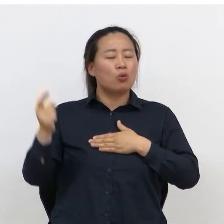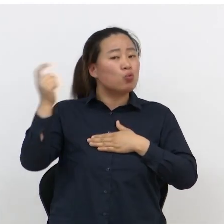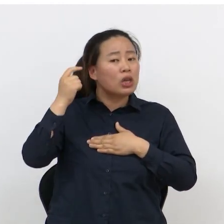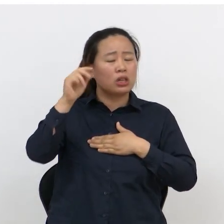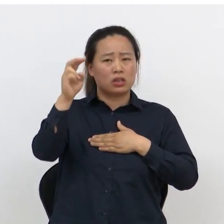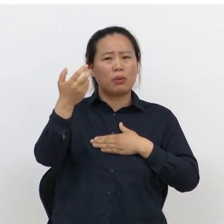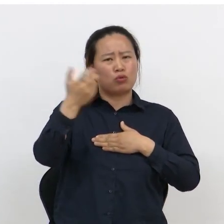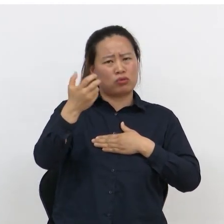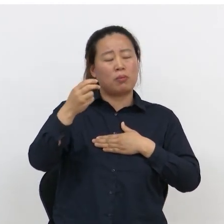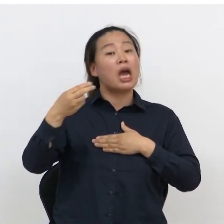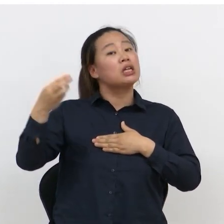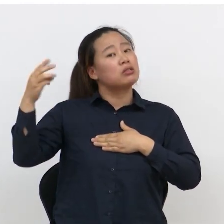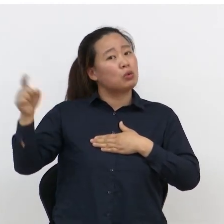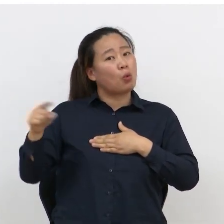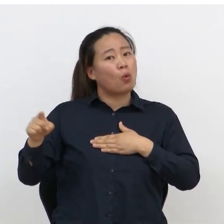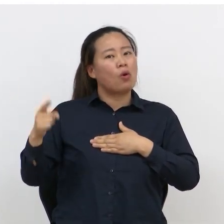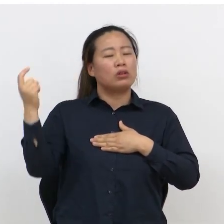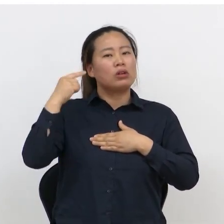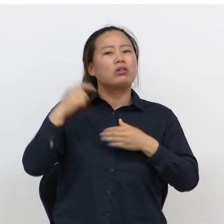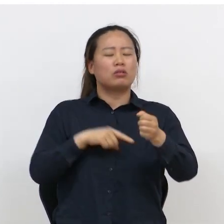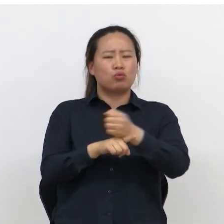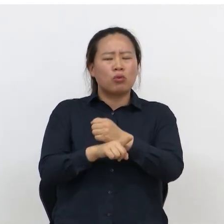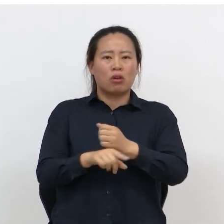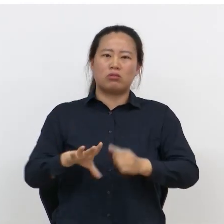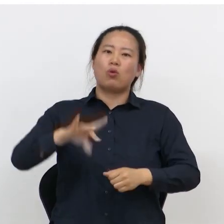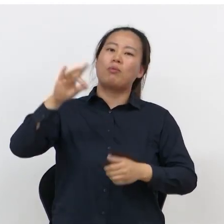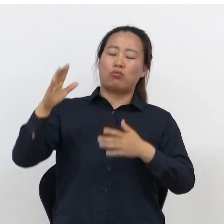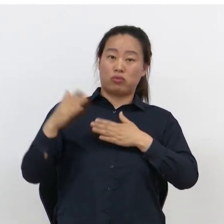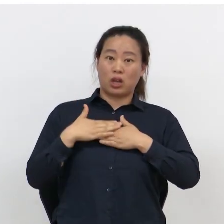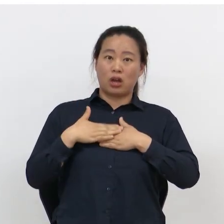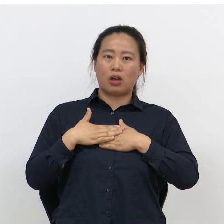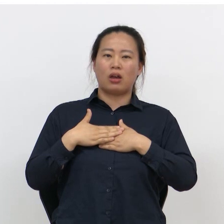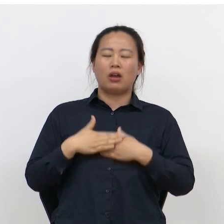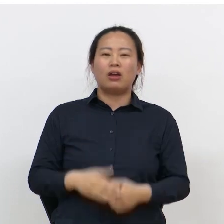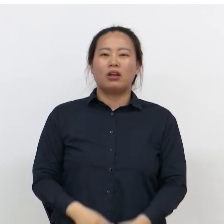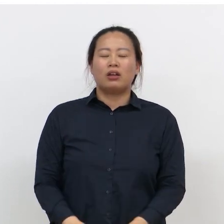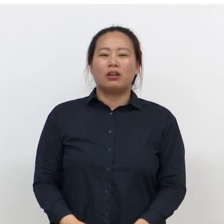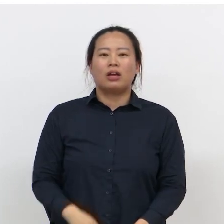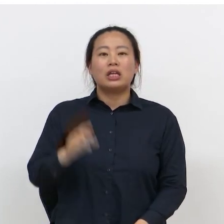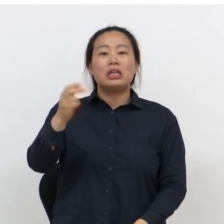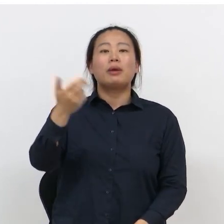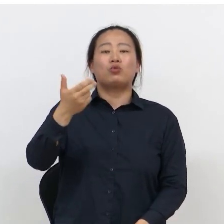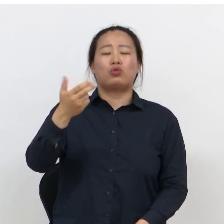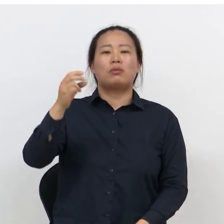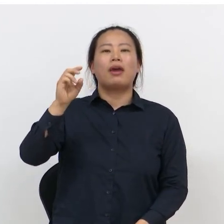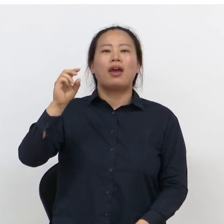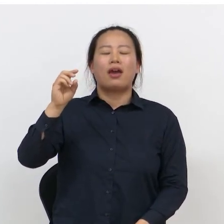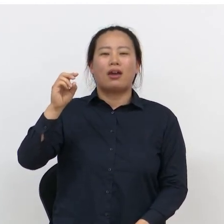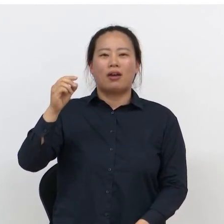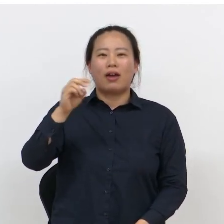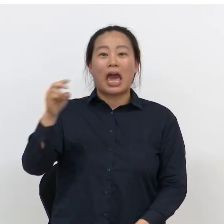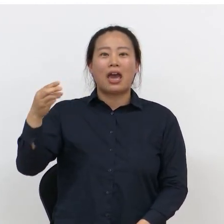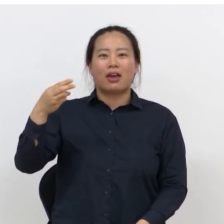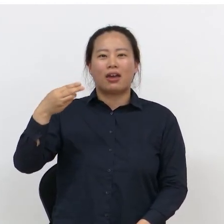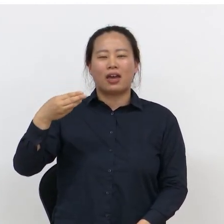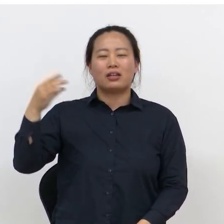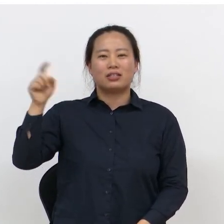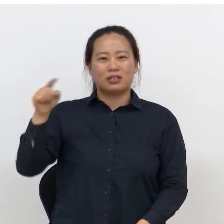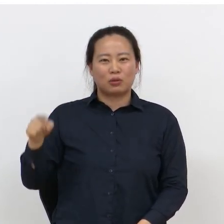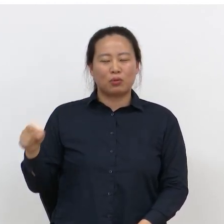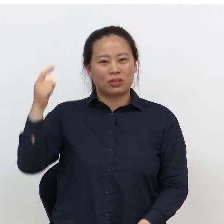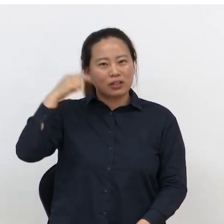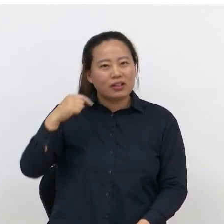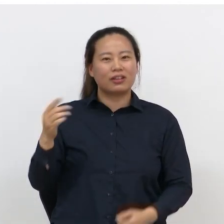들리는 이유가 뭐냐면 이 처음 260Hz 소리가 제일 처음 들은 소리고 제일 크게 들리기 때문에 우리